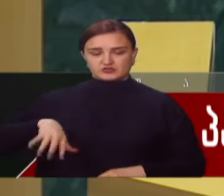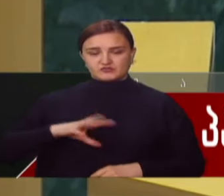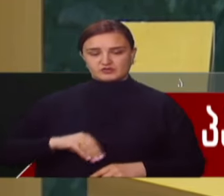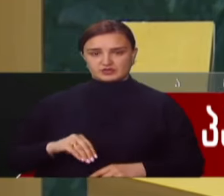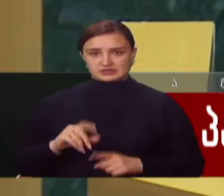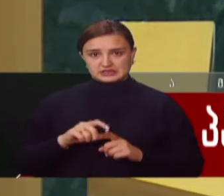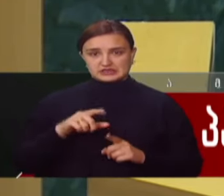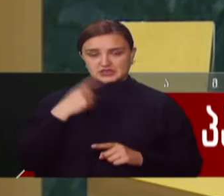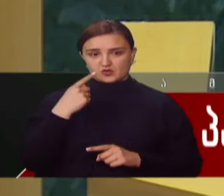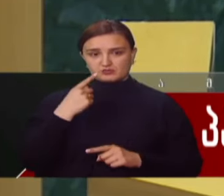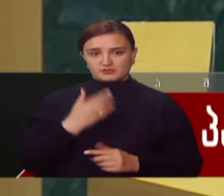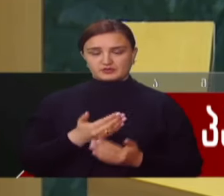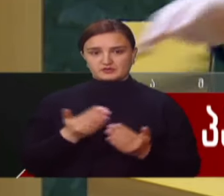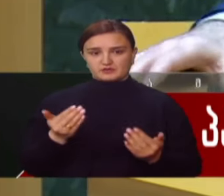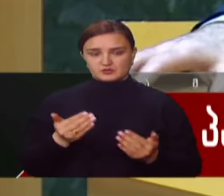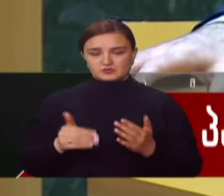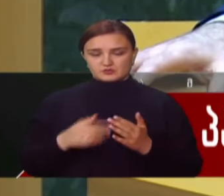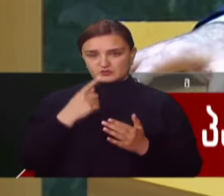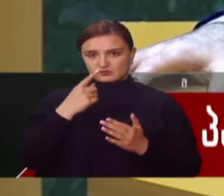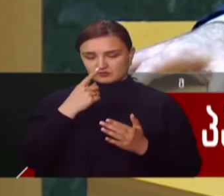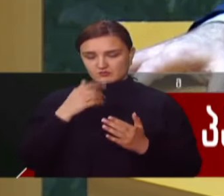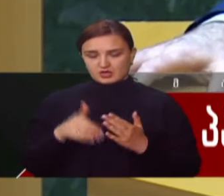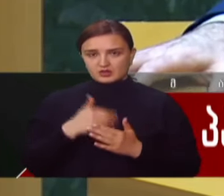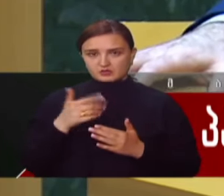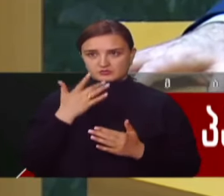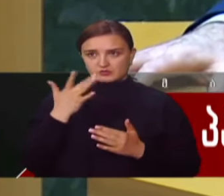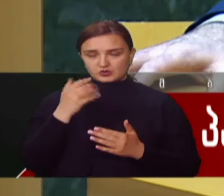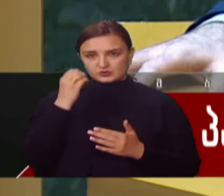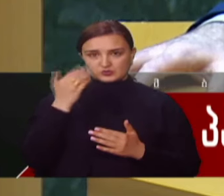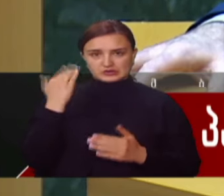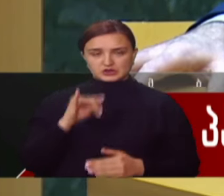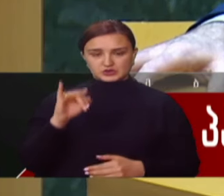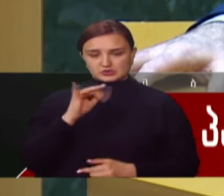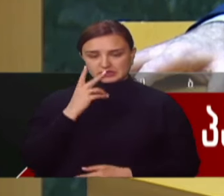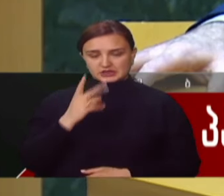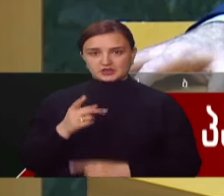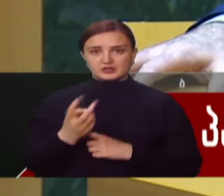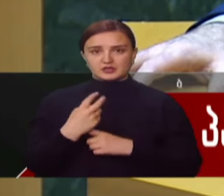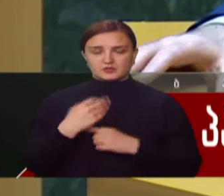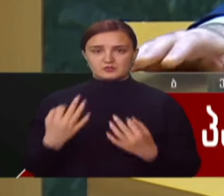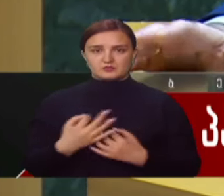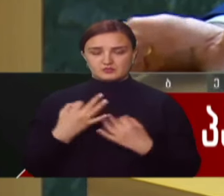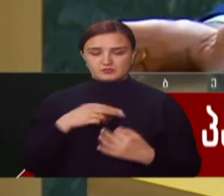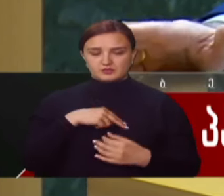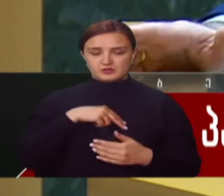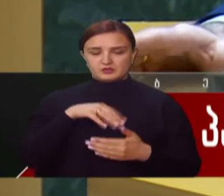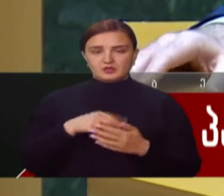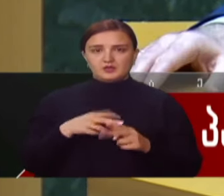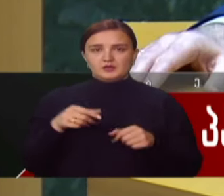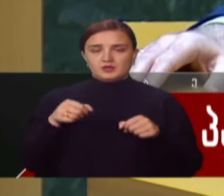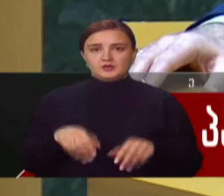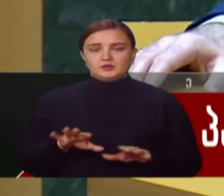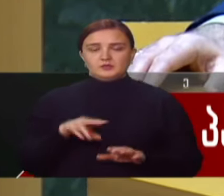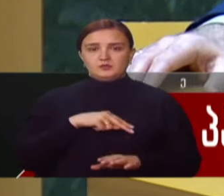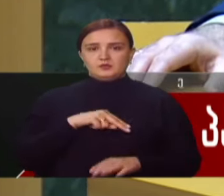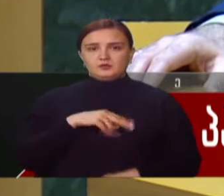თანმიმდევრულობაზე საუბრობთ, თქვენს უახლოეს პოლიტიკურ წარსულს გადახედეთ. Რომ არ შემოდიოდით პარლამენტში, იმიტომ რომ ეს არალეგიტიმური პარლამენტი